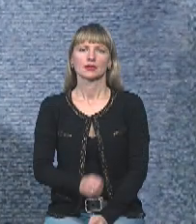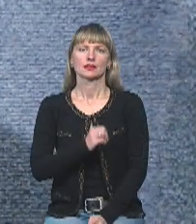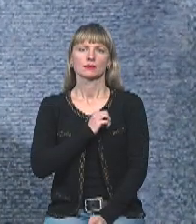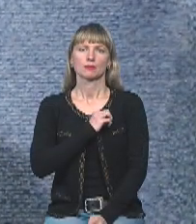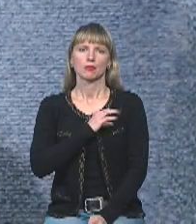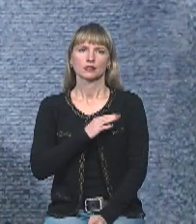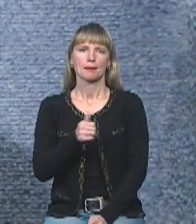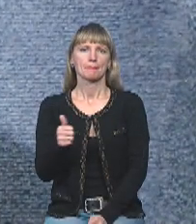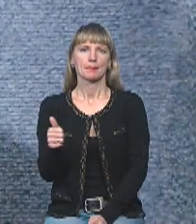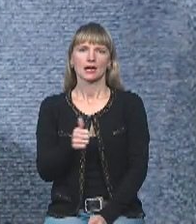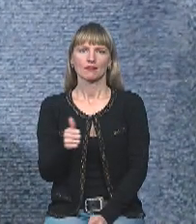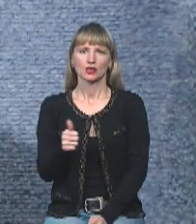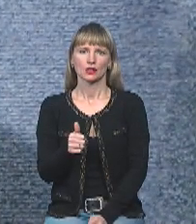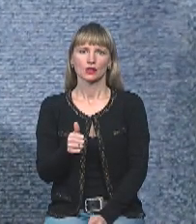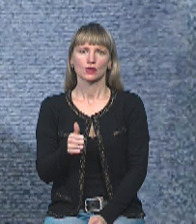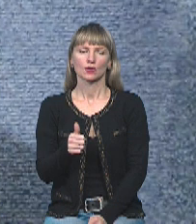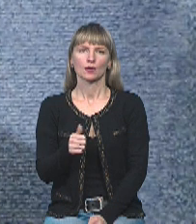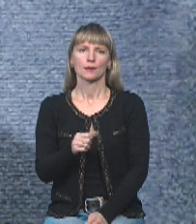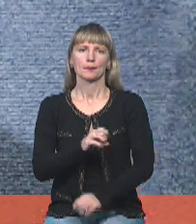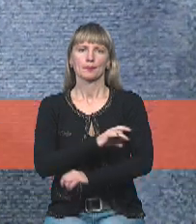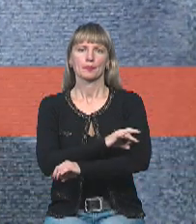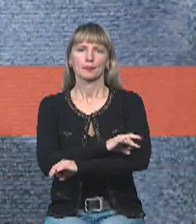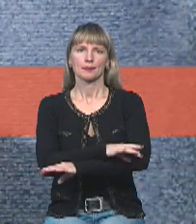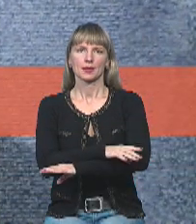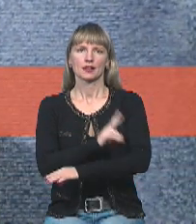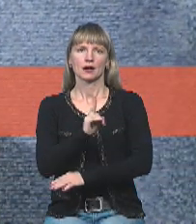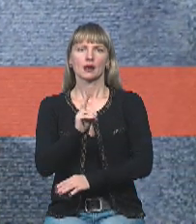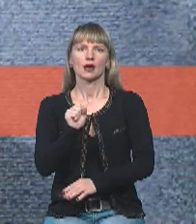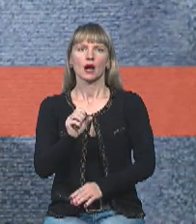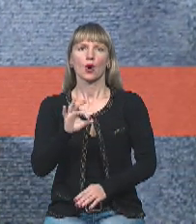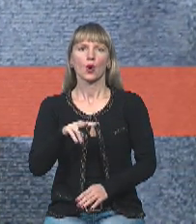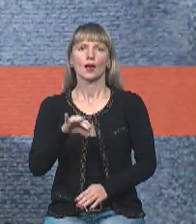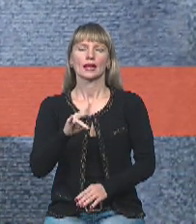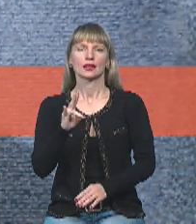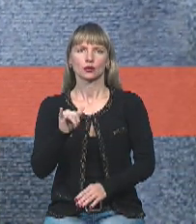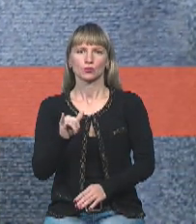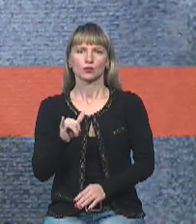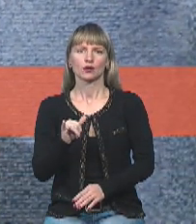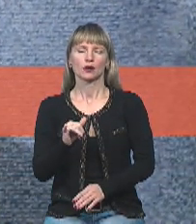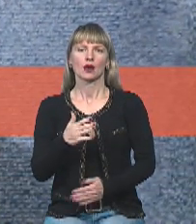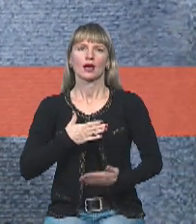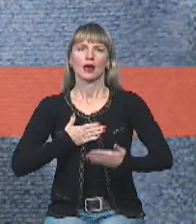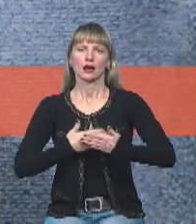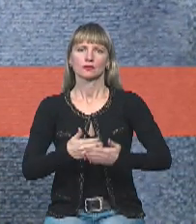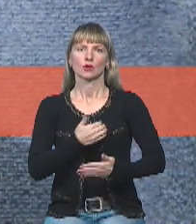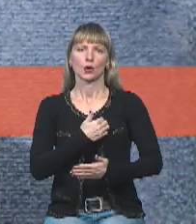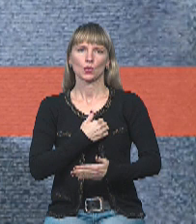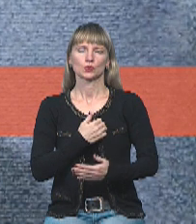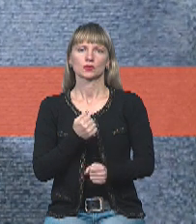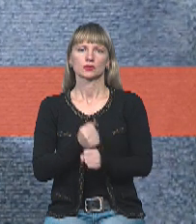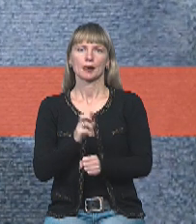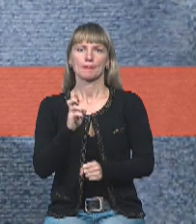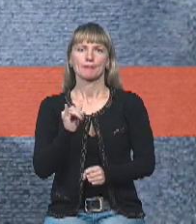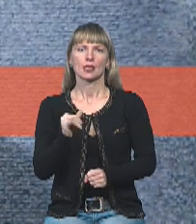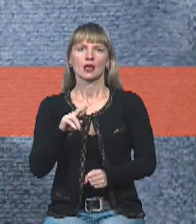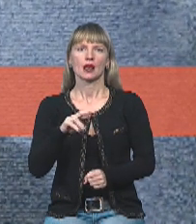збагаченням первинного, тобто бідного, каоліну білої глини, наполегливо хоче займатися